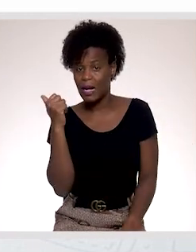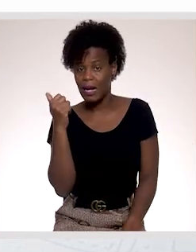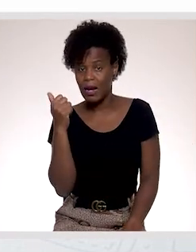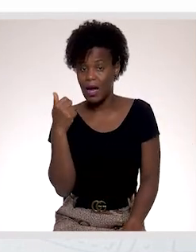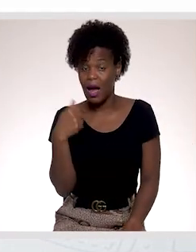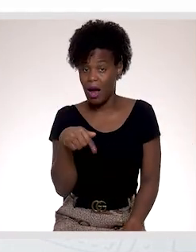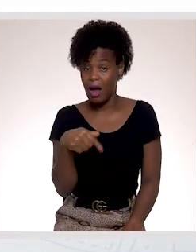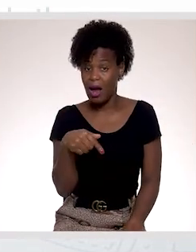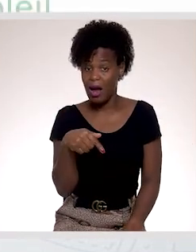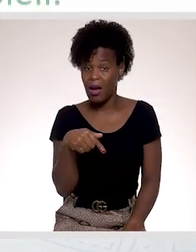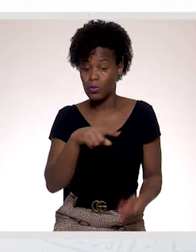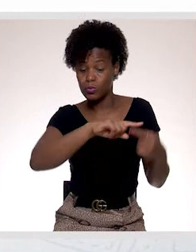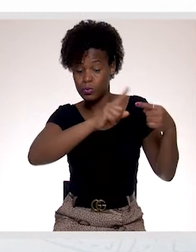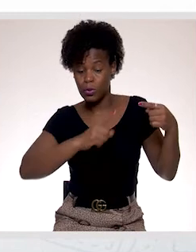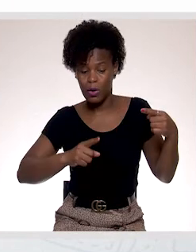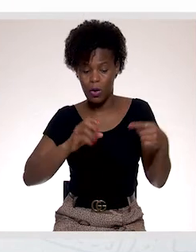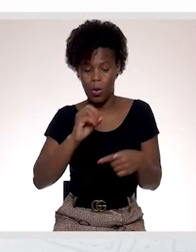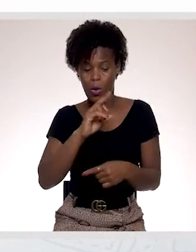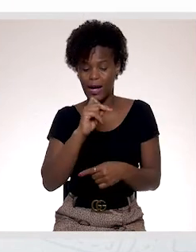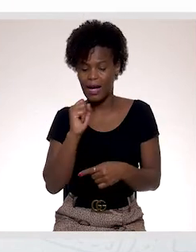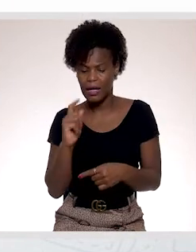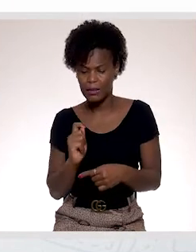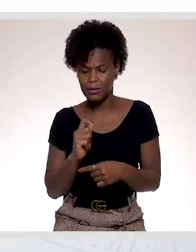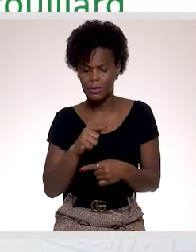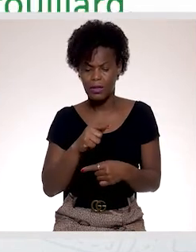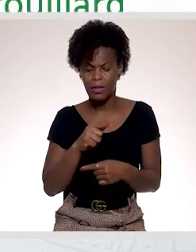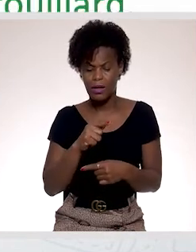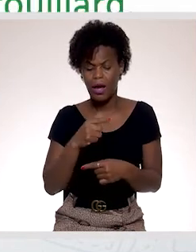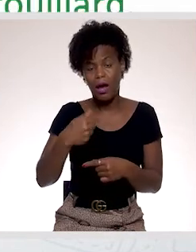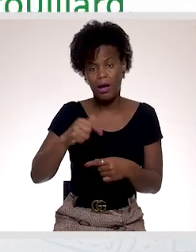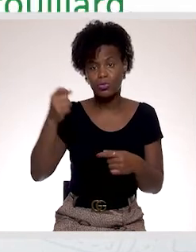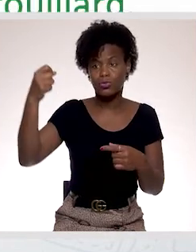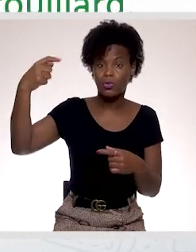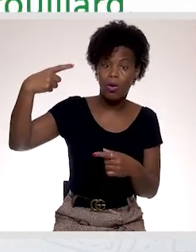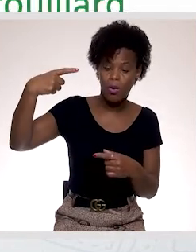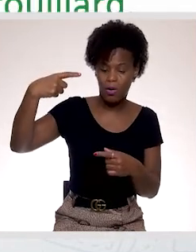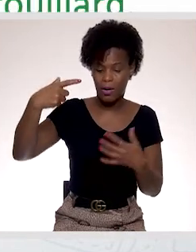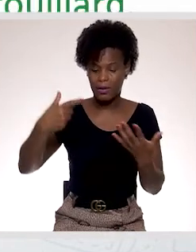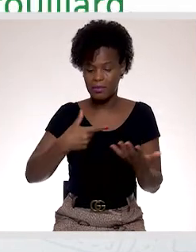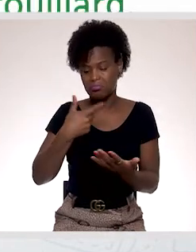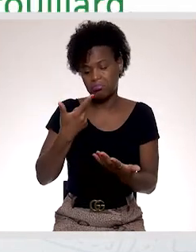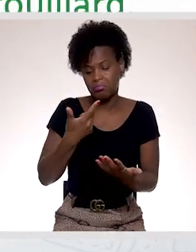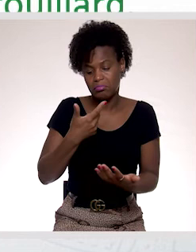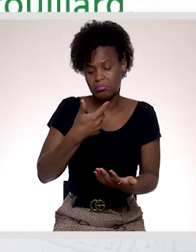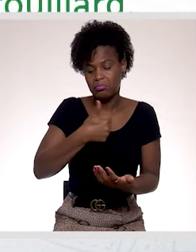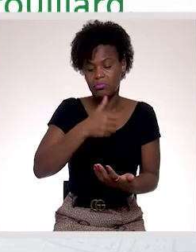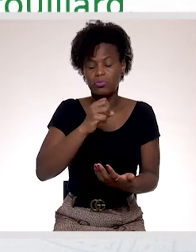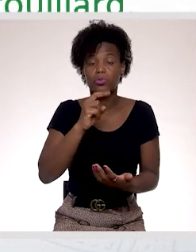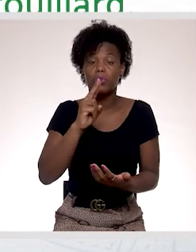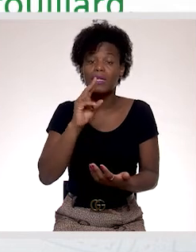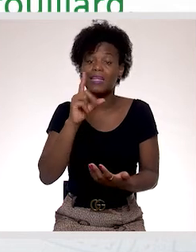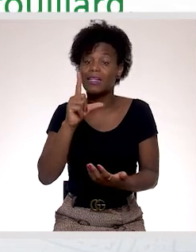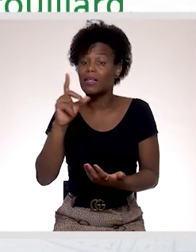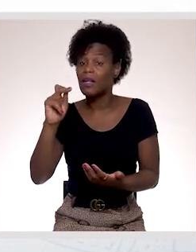il y a un orage, il y a du soleil, il y a du brouillard, il tombe de la